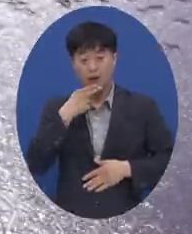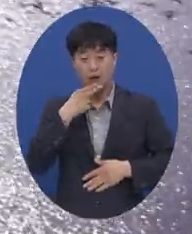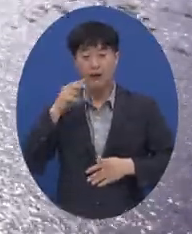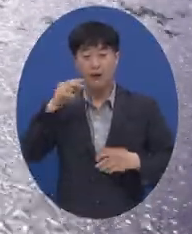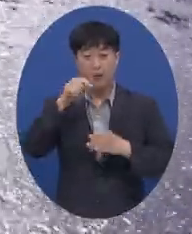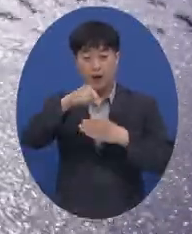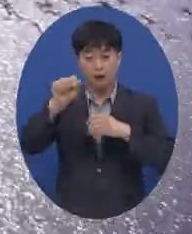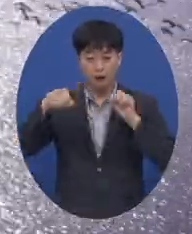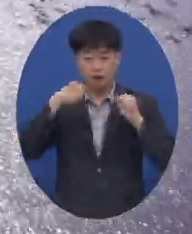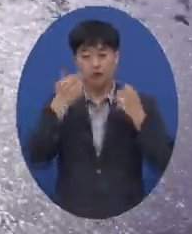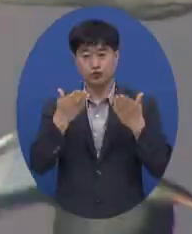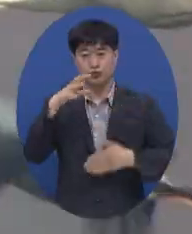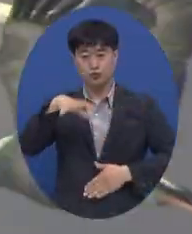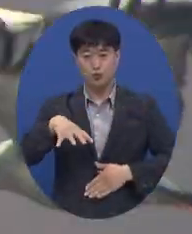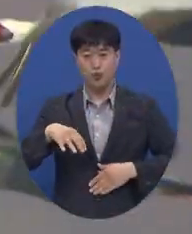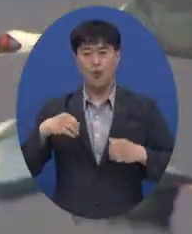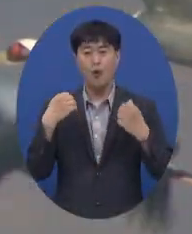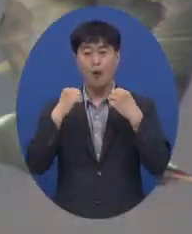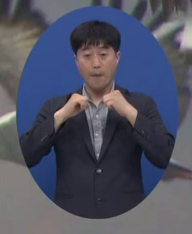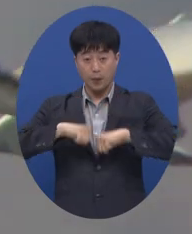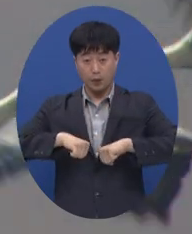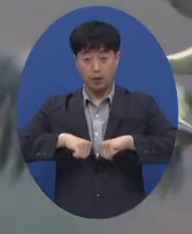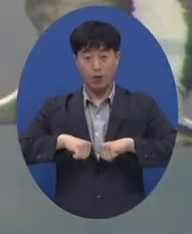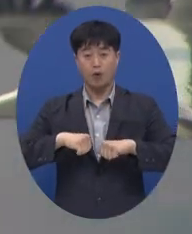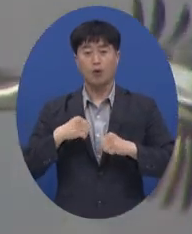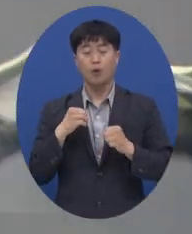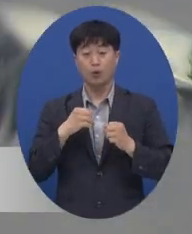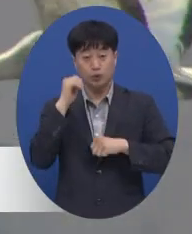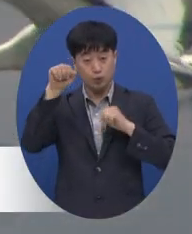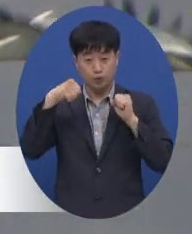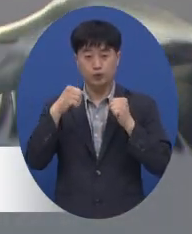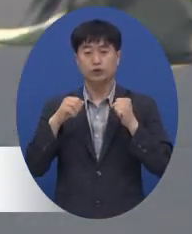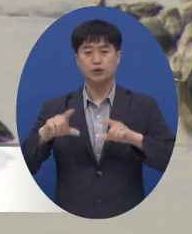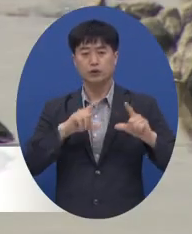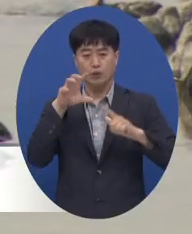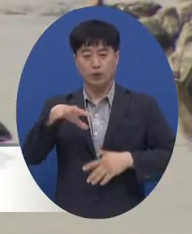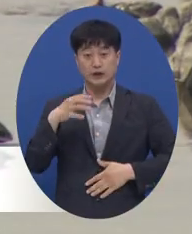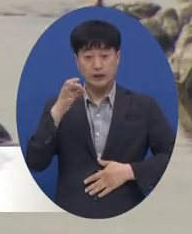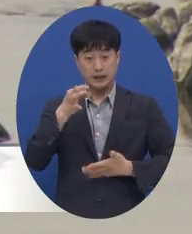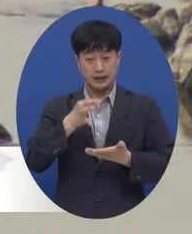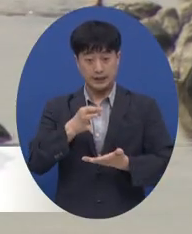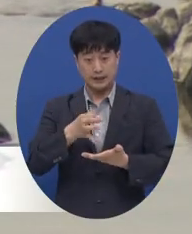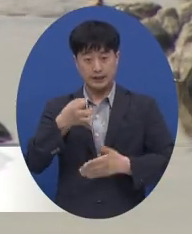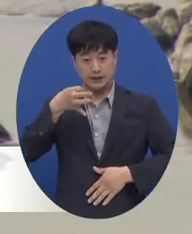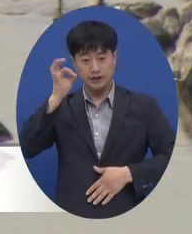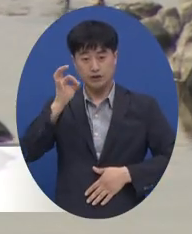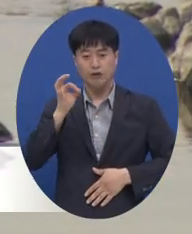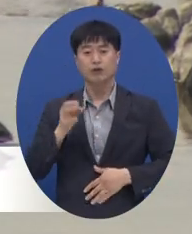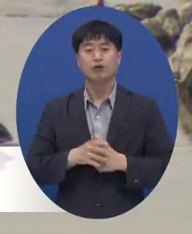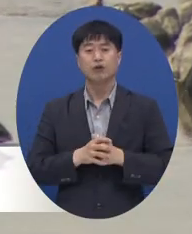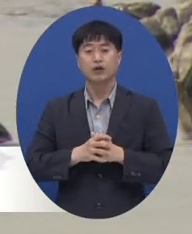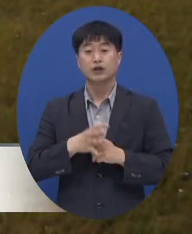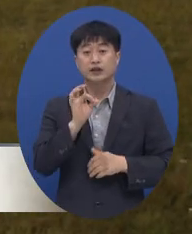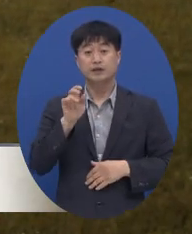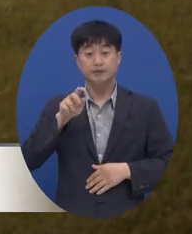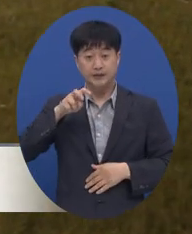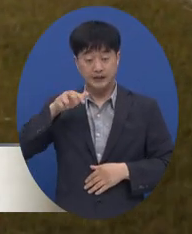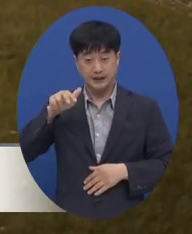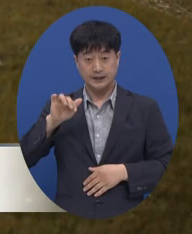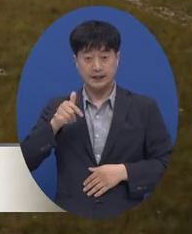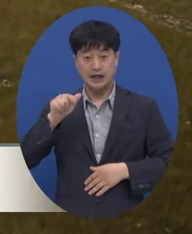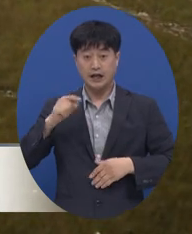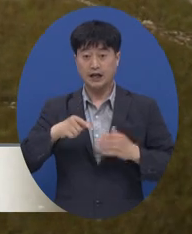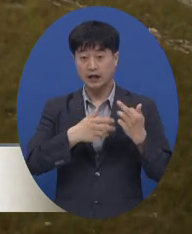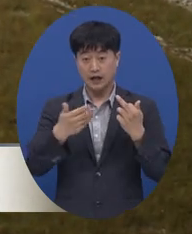휴식처이자 멸종위기 동물들의 서식지이기도 합니다. 이런 가치를 인정받아 지난 6월 연천 임진강 일대가